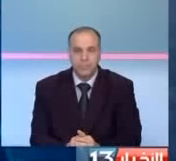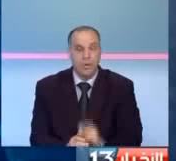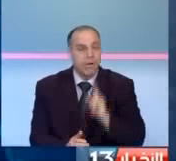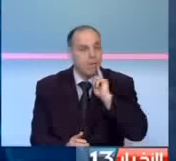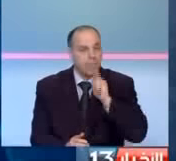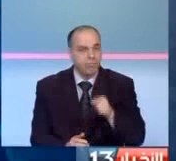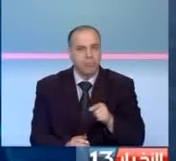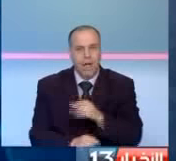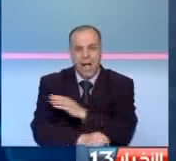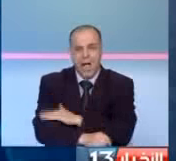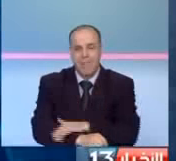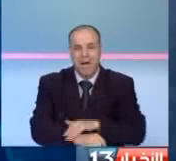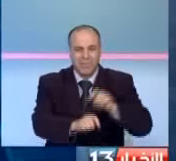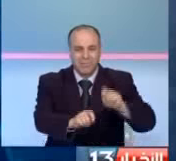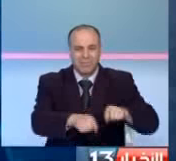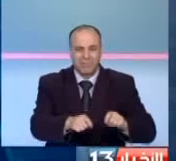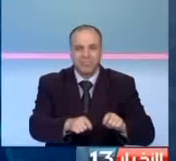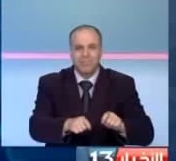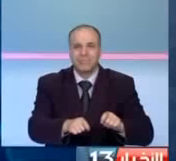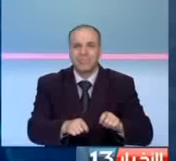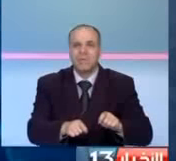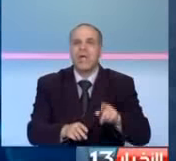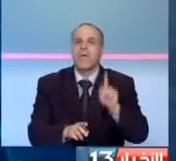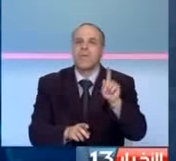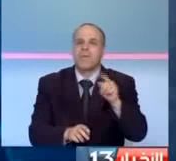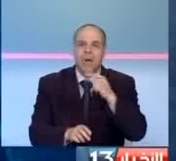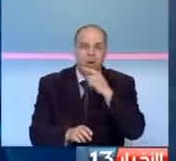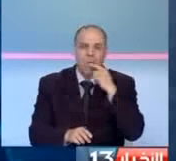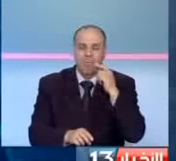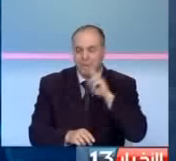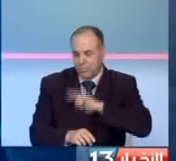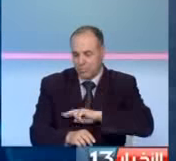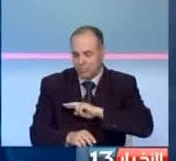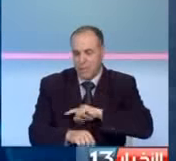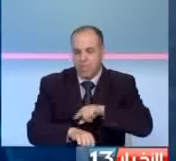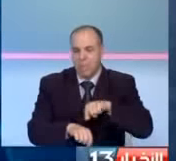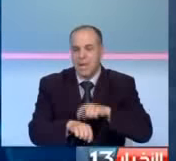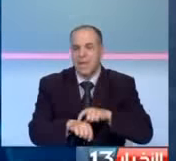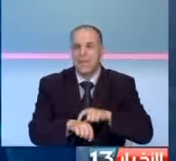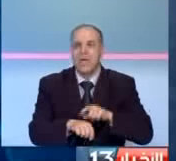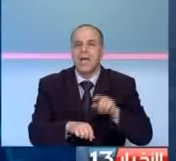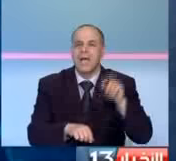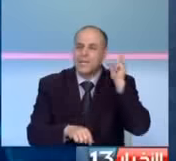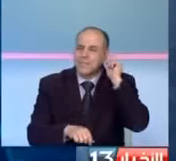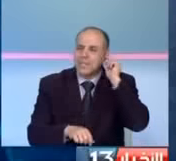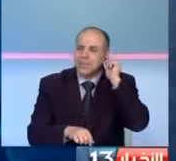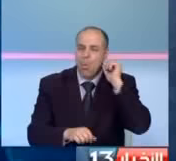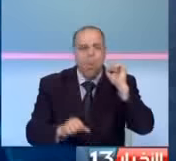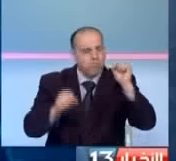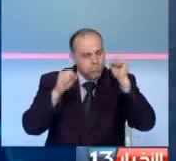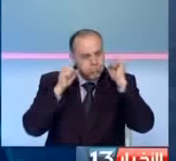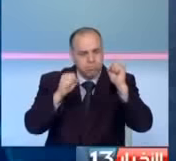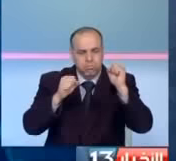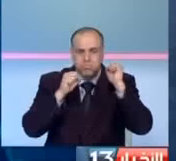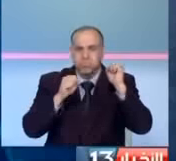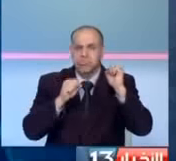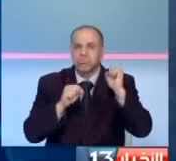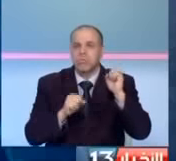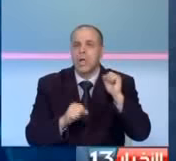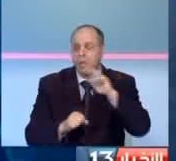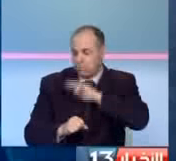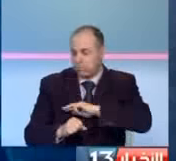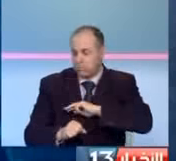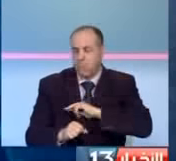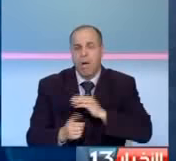ينفذ عمال الحظائر الذين تم التمديد لهم إلى سن التقاعد ببلدية القصرين اعتصاما بسبب عدم حصولهم